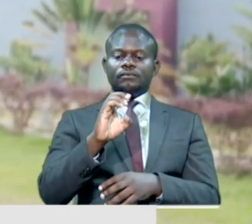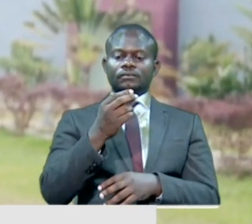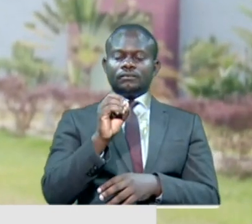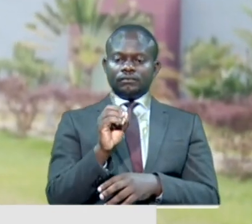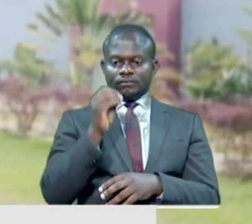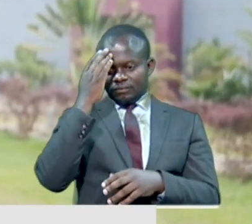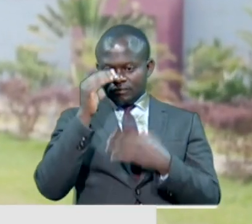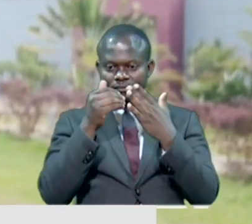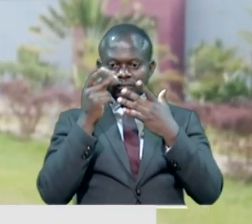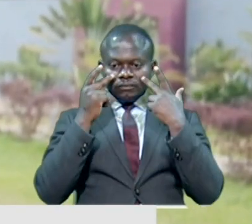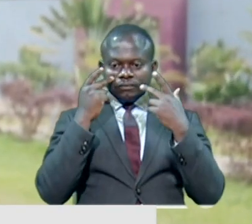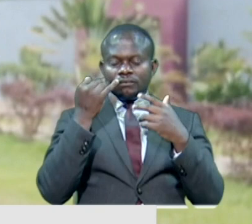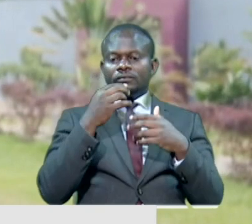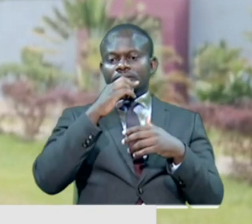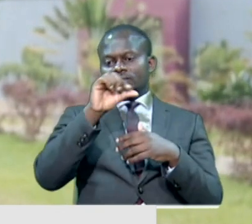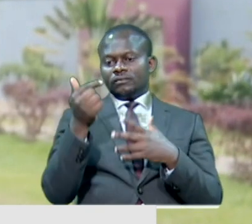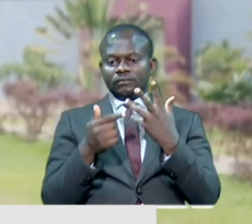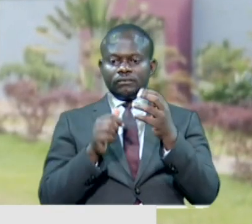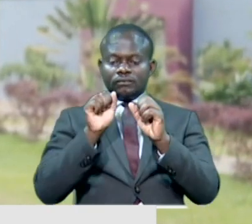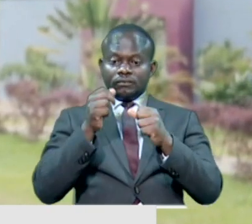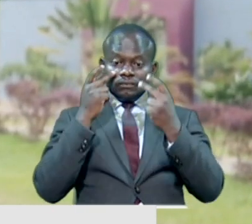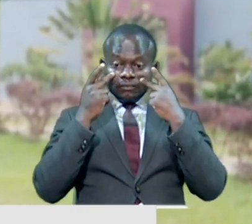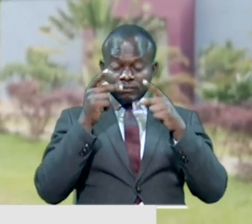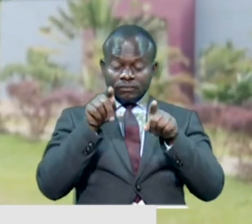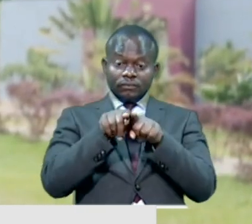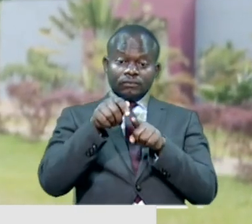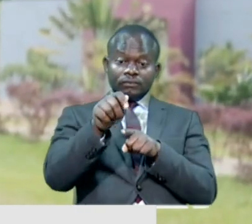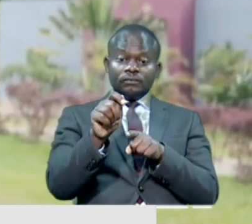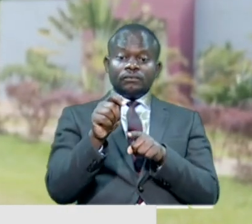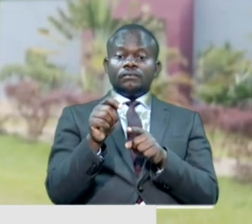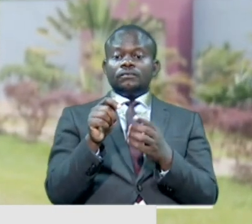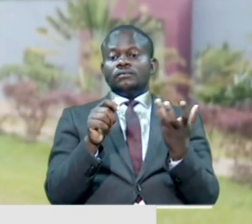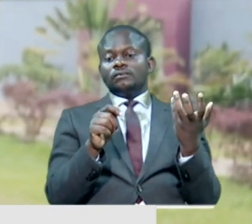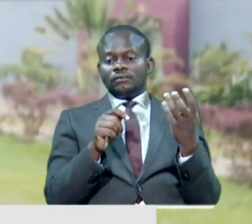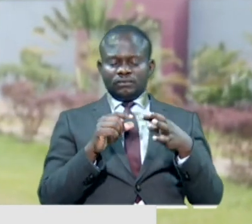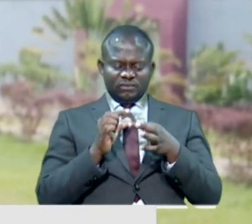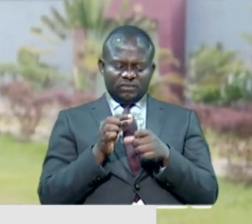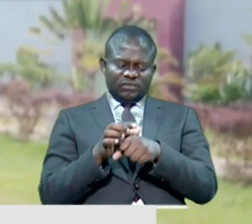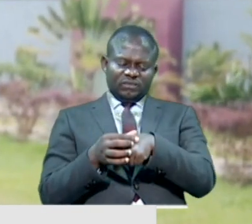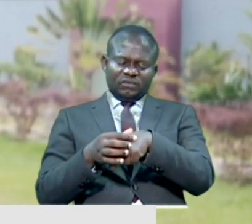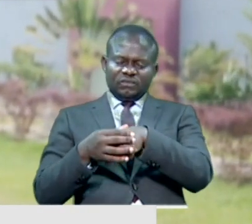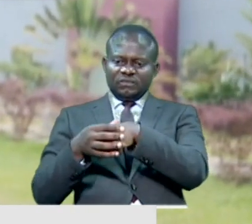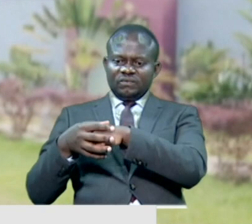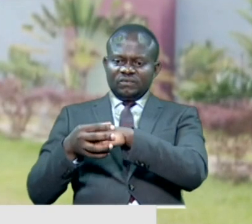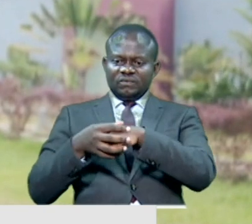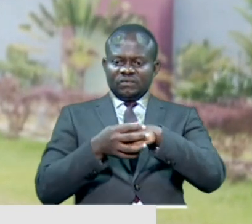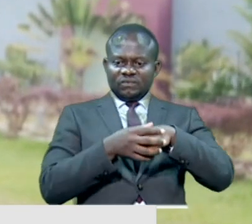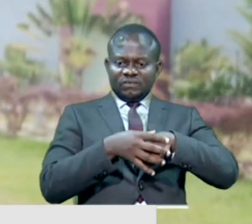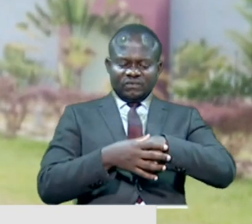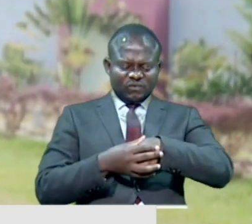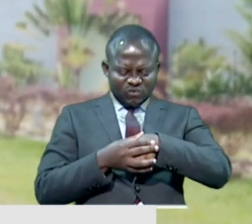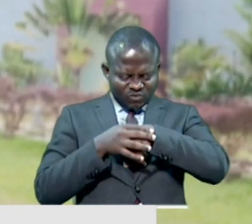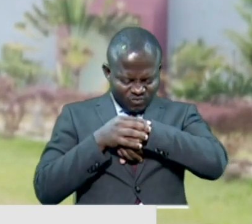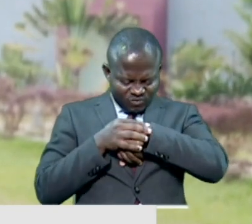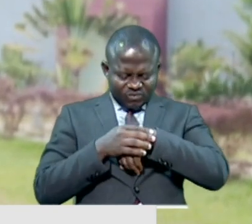ngo turebe nimba hari utundi tuntu dushobora kubona mu nda nka turiya tugangira iyo nimba mushobora kubyumva uduturugunyu hari